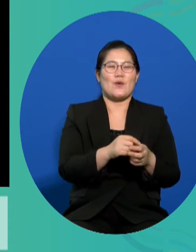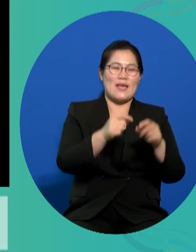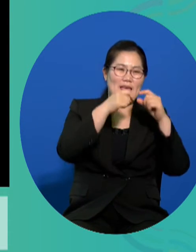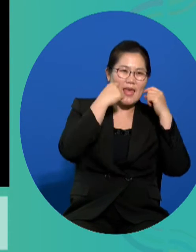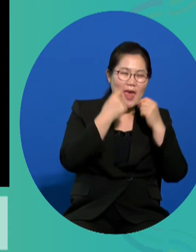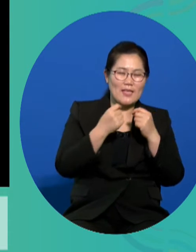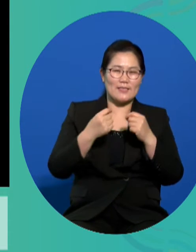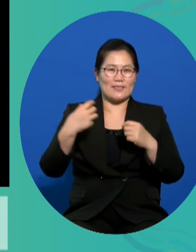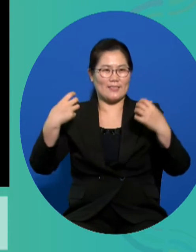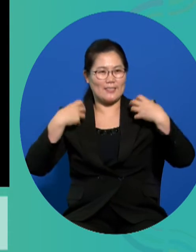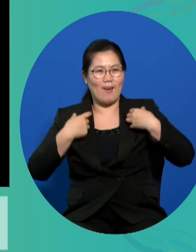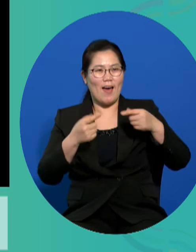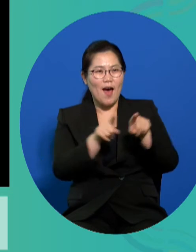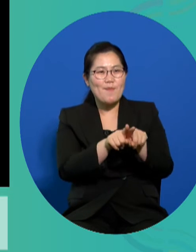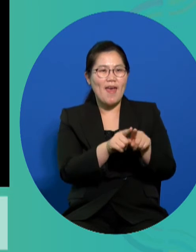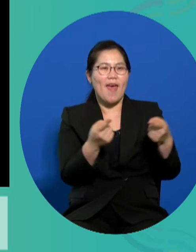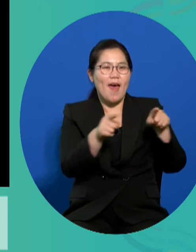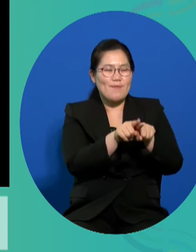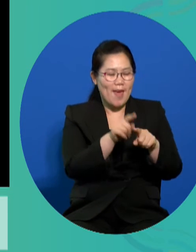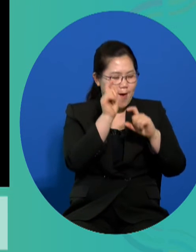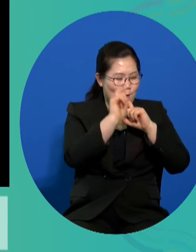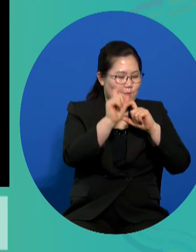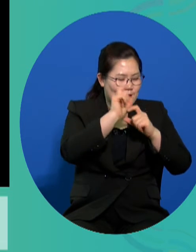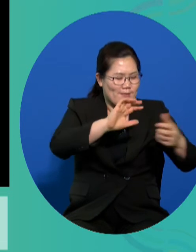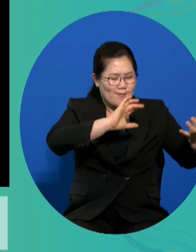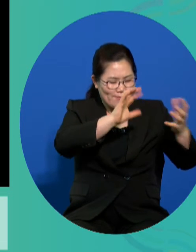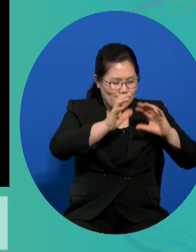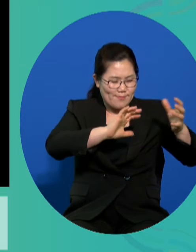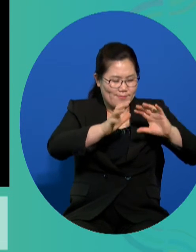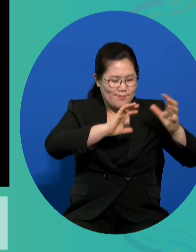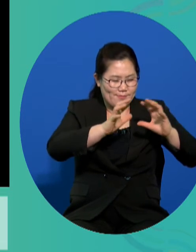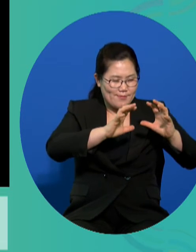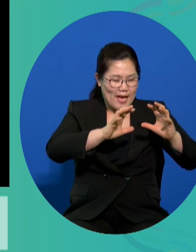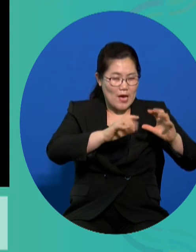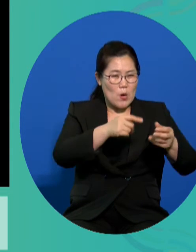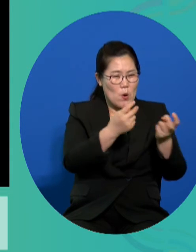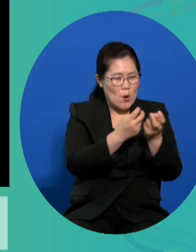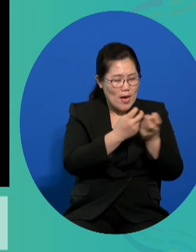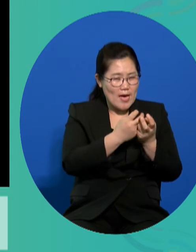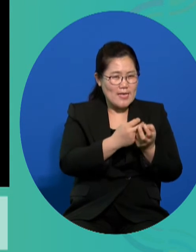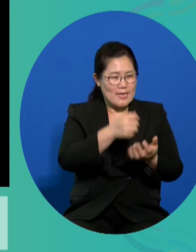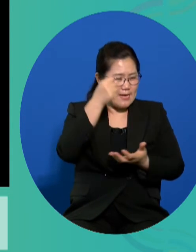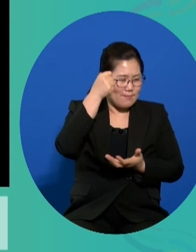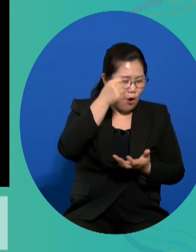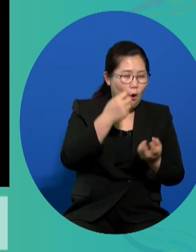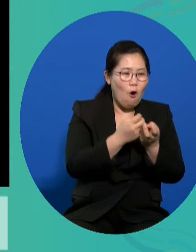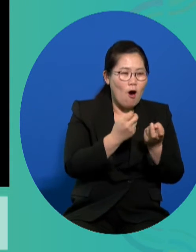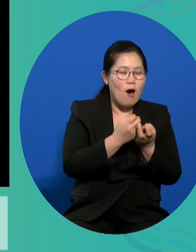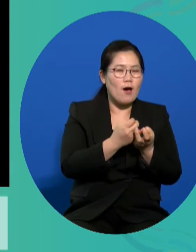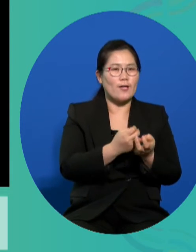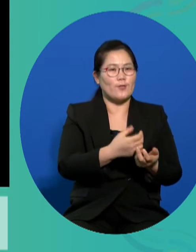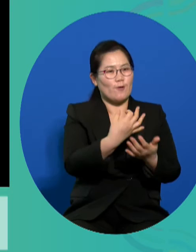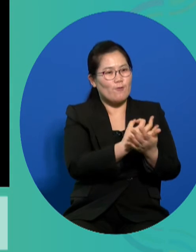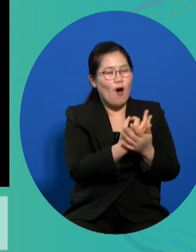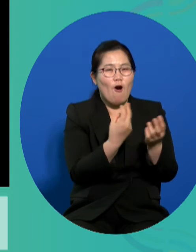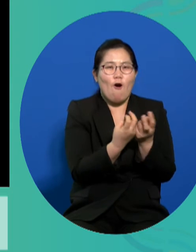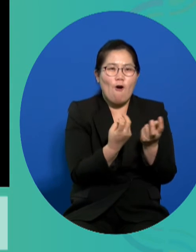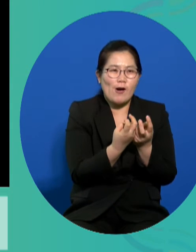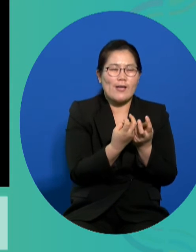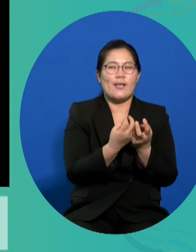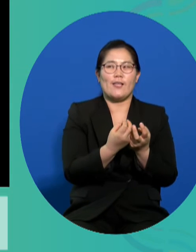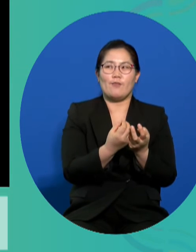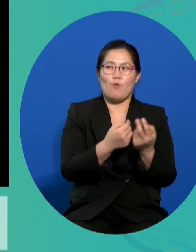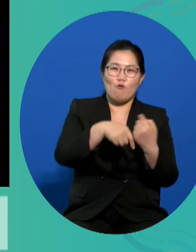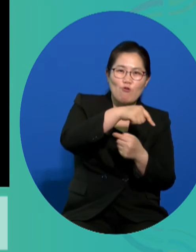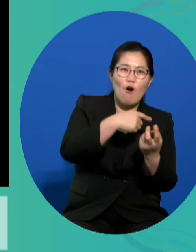같이 거버넌스를 만듭니다. 그래서 같이 고민해서 어떻게 가치 창출을 할지 아니면 어떻게 수익 모델을 만들지 어떻게 돈을